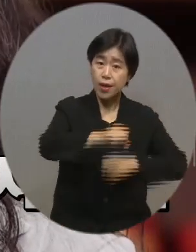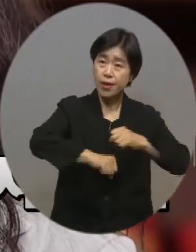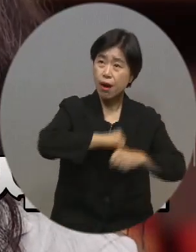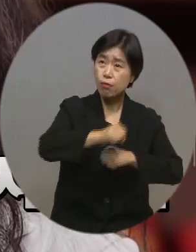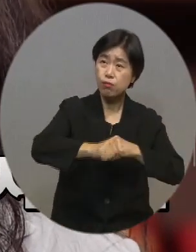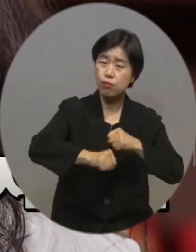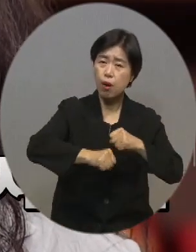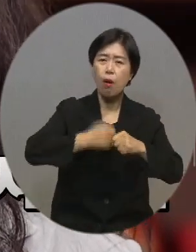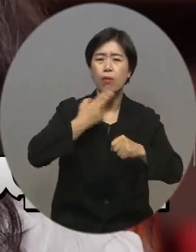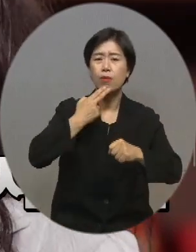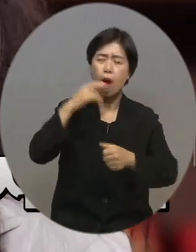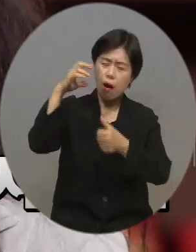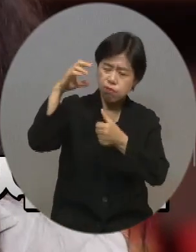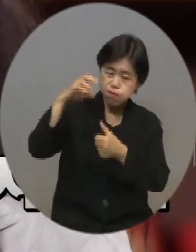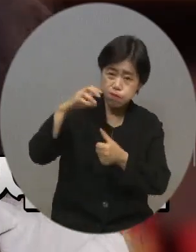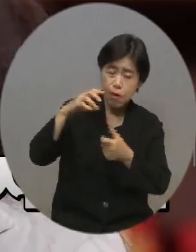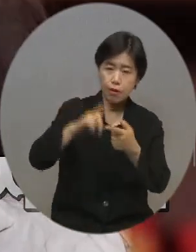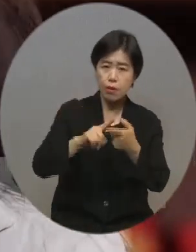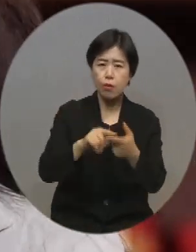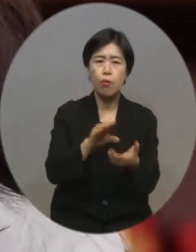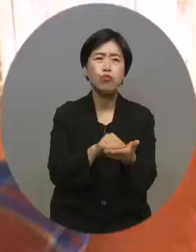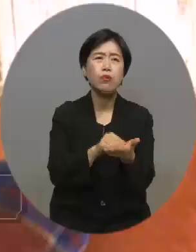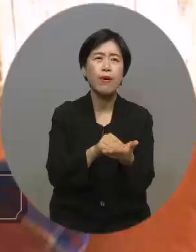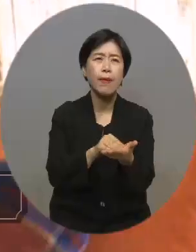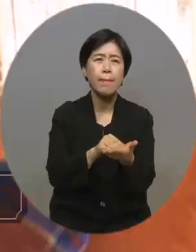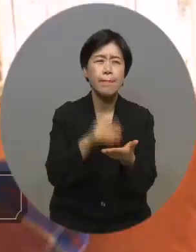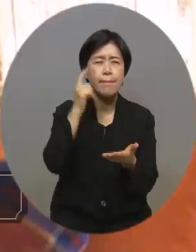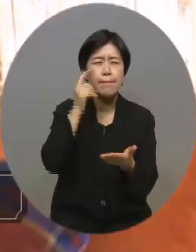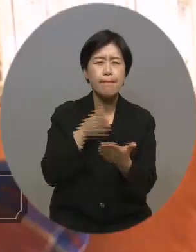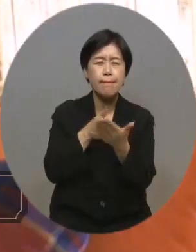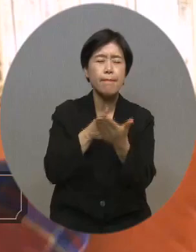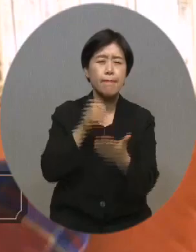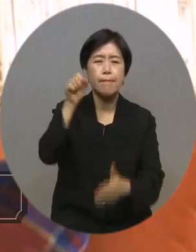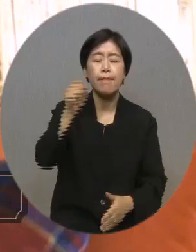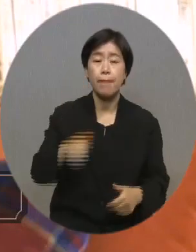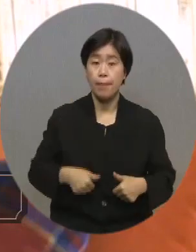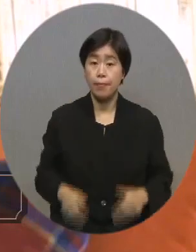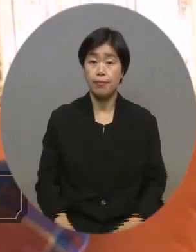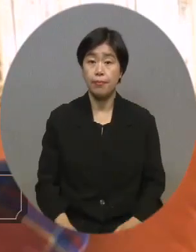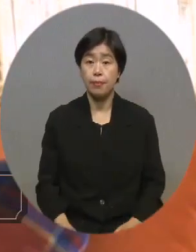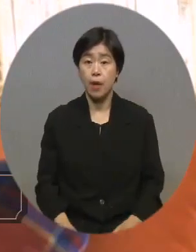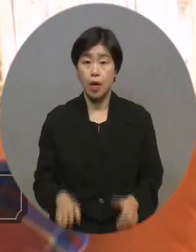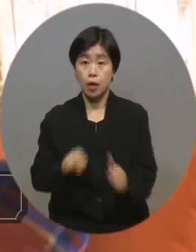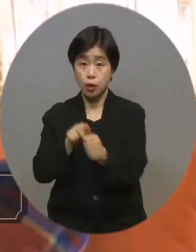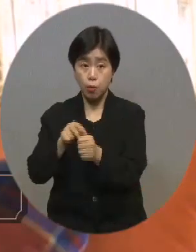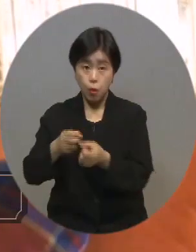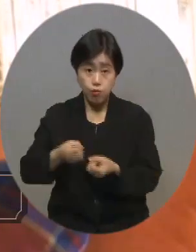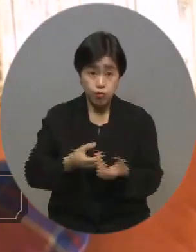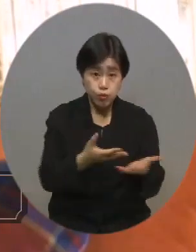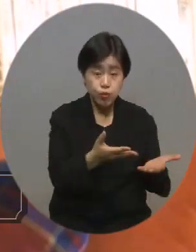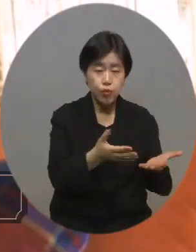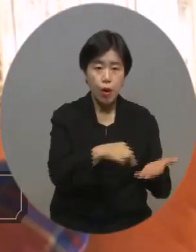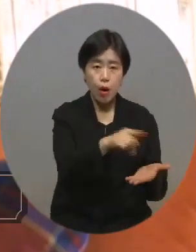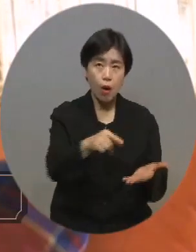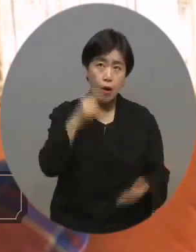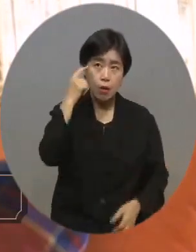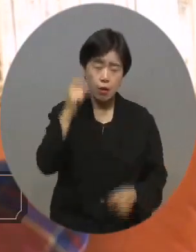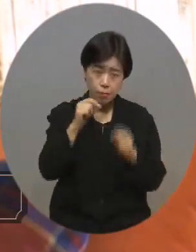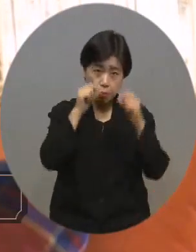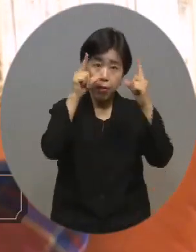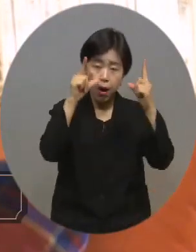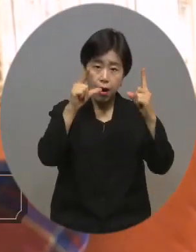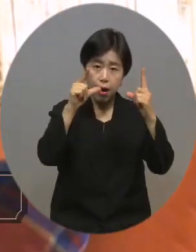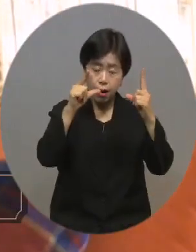누리고 인권을 못 누리는 게 문제라는 의식이 없습니다. 많은 정보를 유입시켜서 의식을 빨리 깨워서 자체적으로